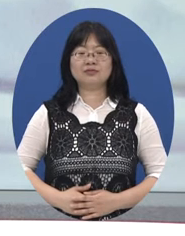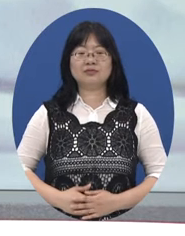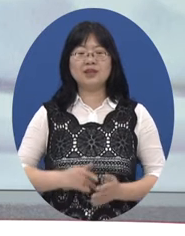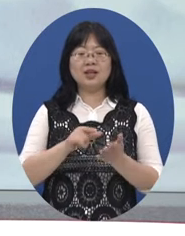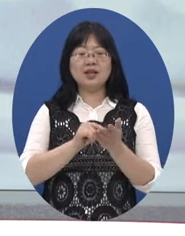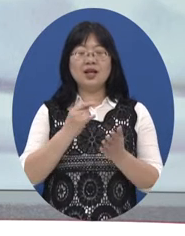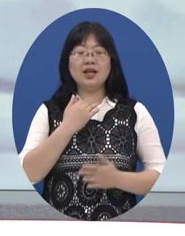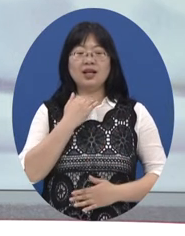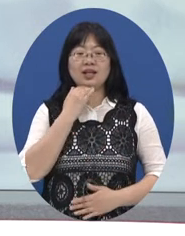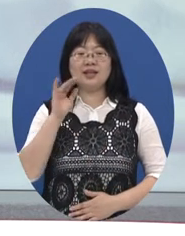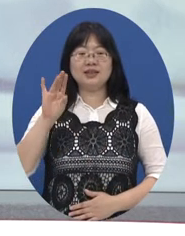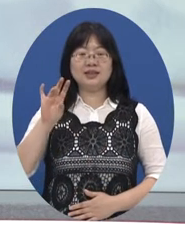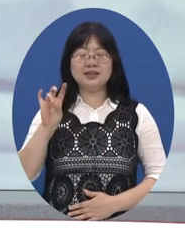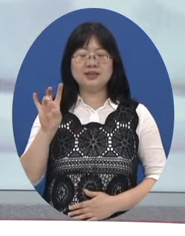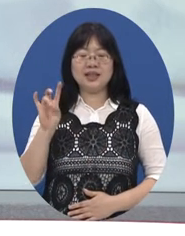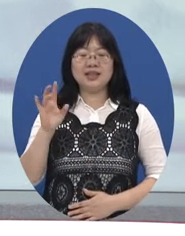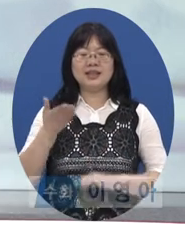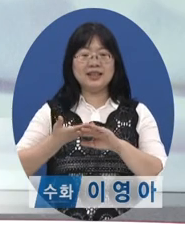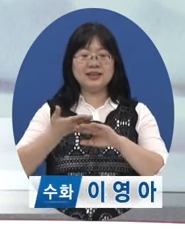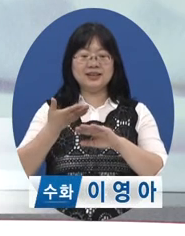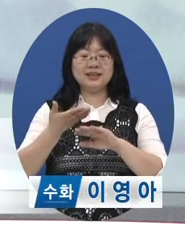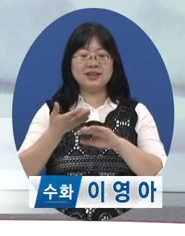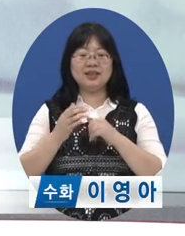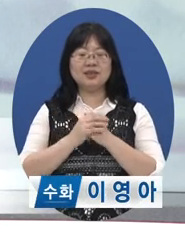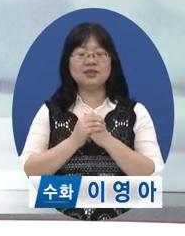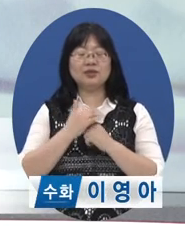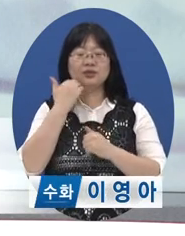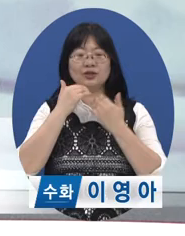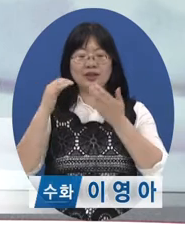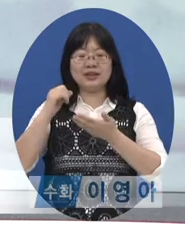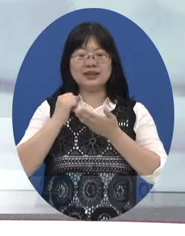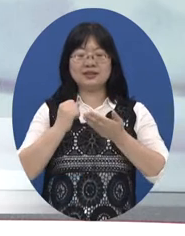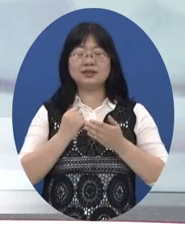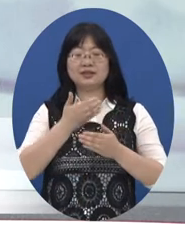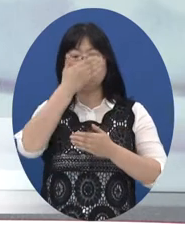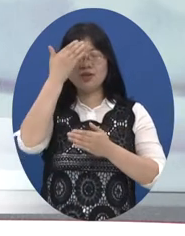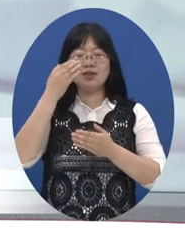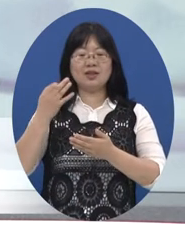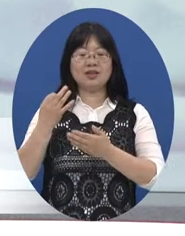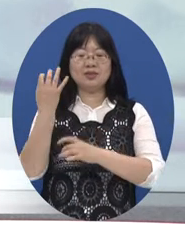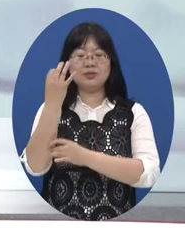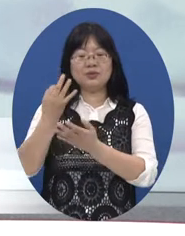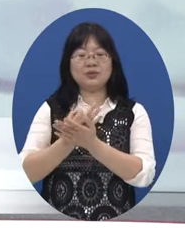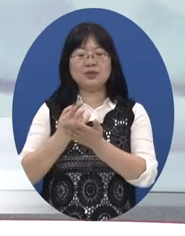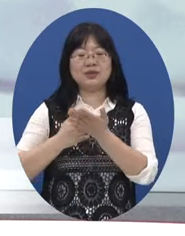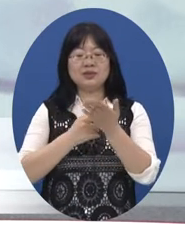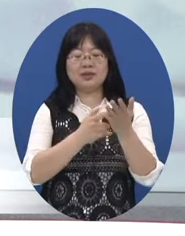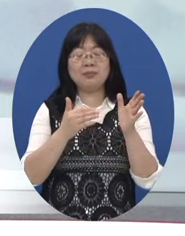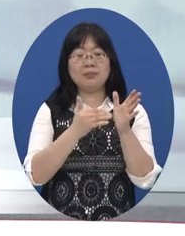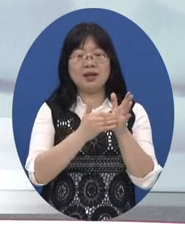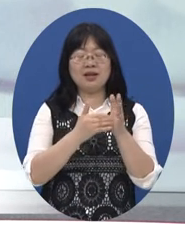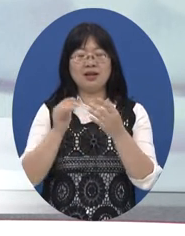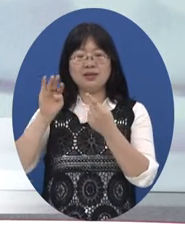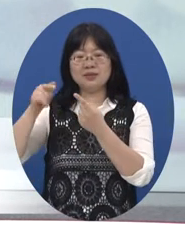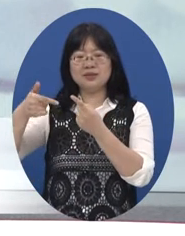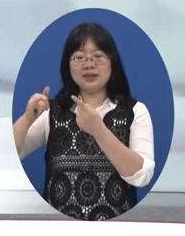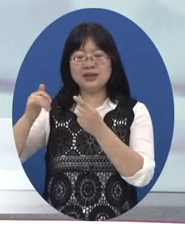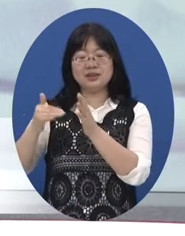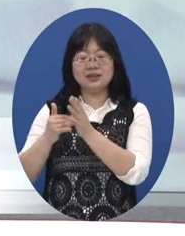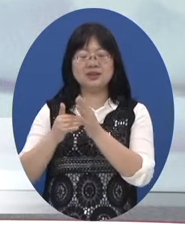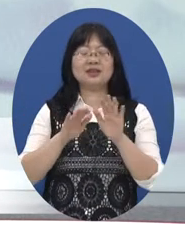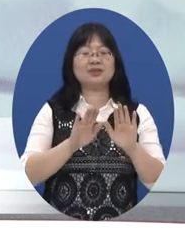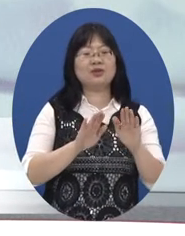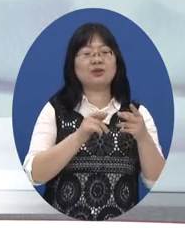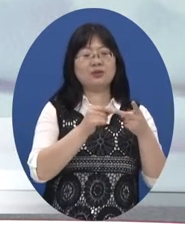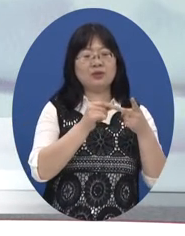만 24세 청년 누구나 받을 수 있는 경기도 청년 기본소득 신청이 마감됐습니다. 지난 1분기에 이은 두 번째인데요. 무려